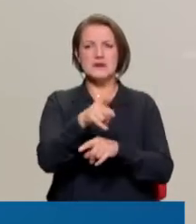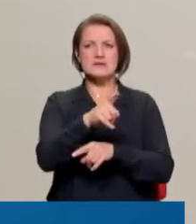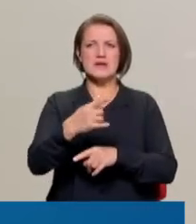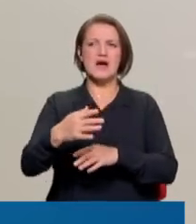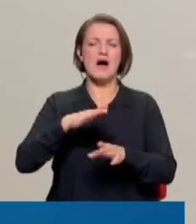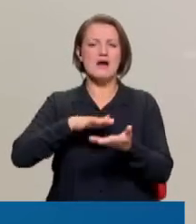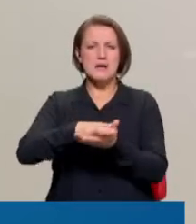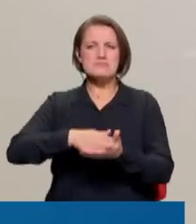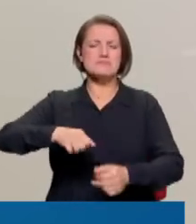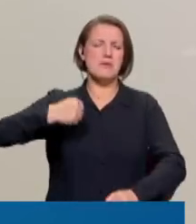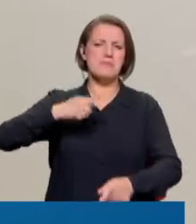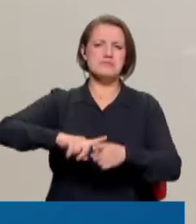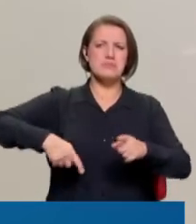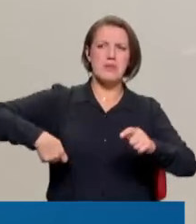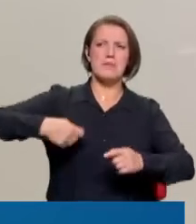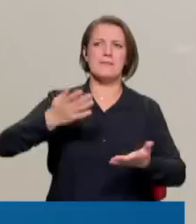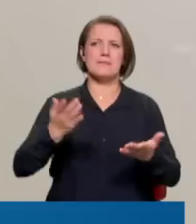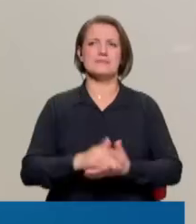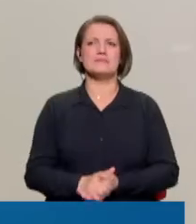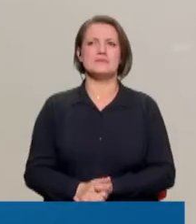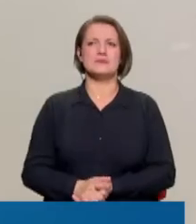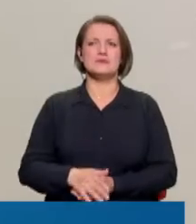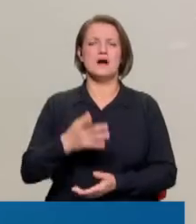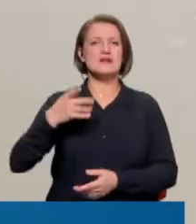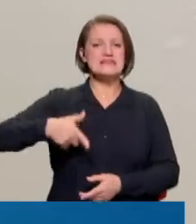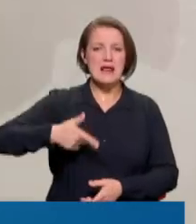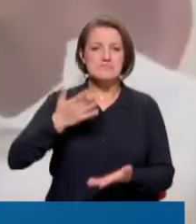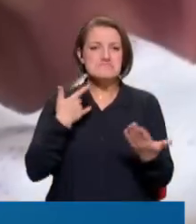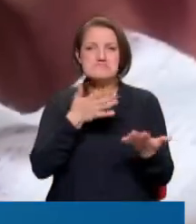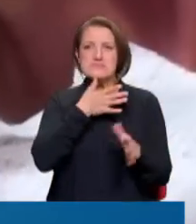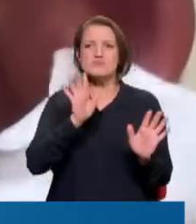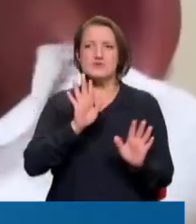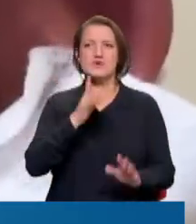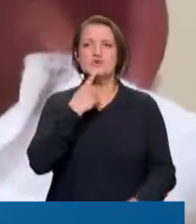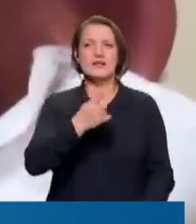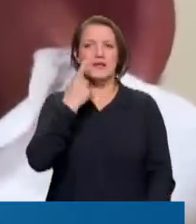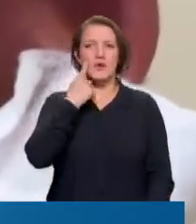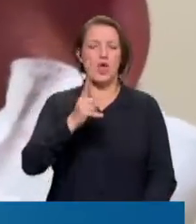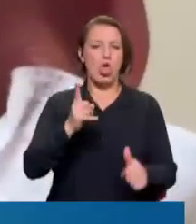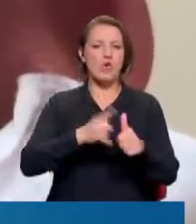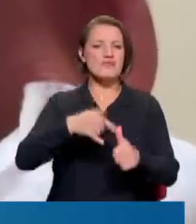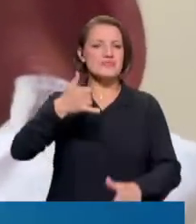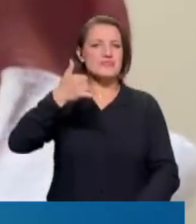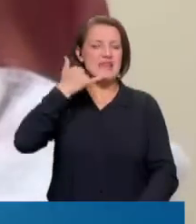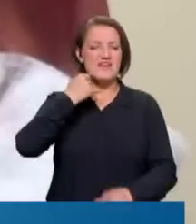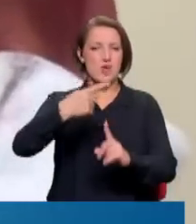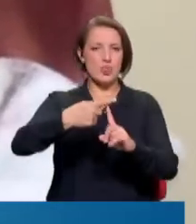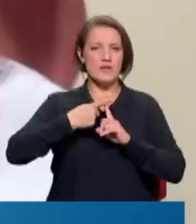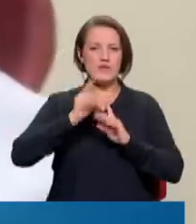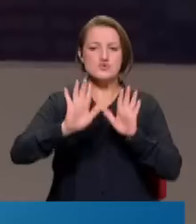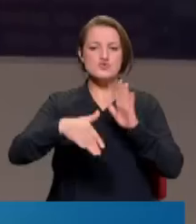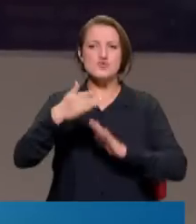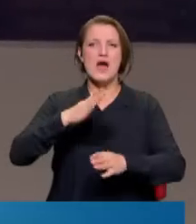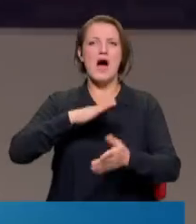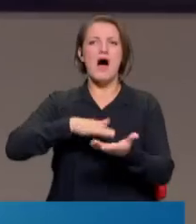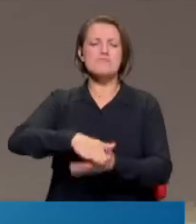tekmelerle yumruklarla bıçak çektiler elini belini atlar silah mıdı değil miydi bilmiyorum iddiaya göre önce Telefonla tehdit hemen sonra